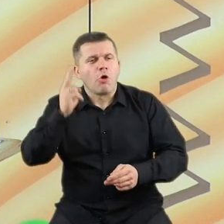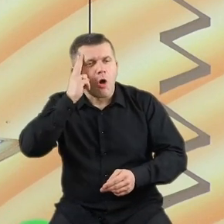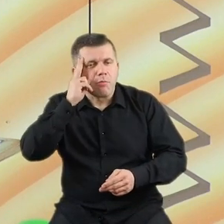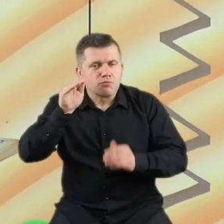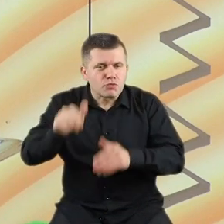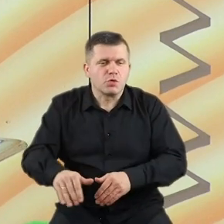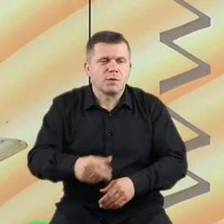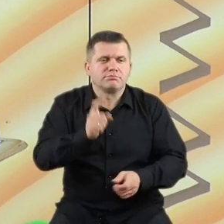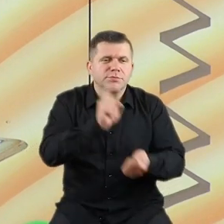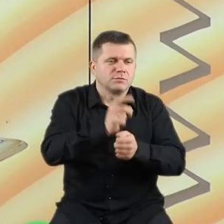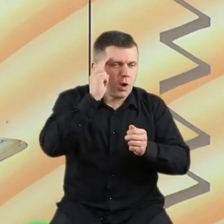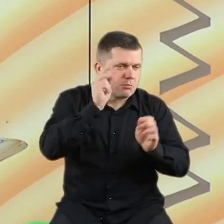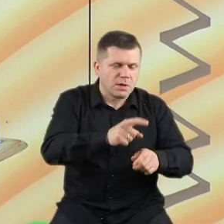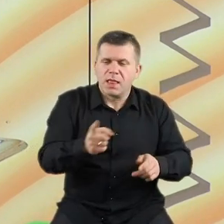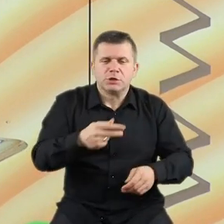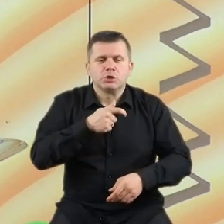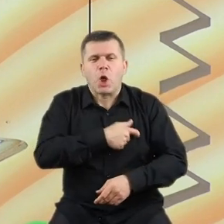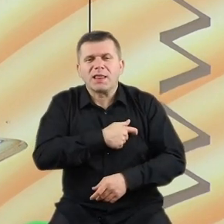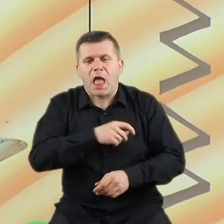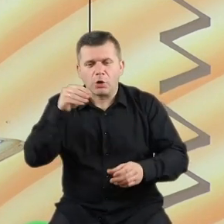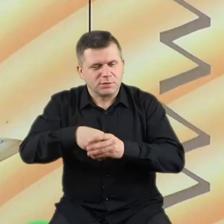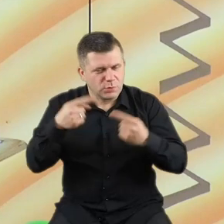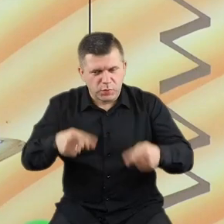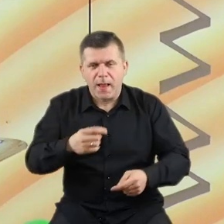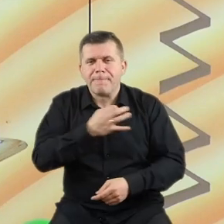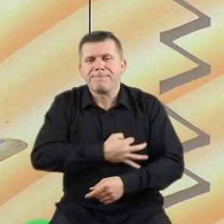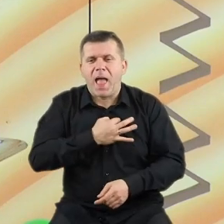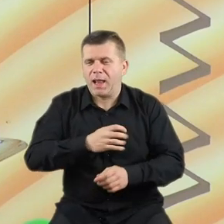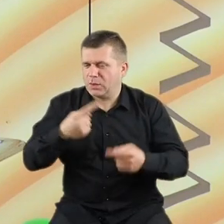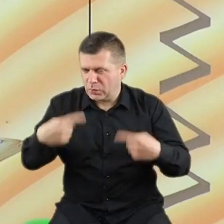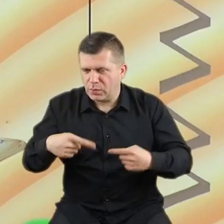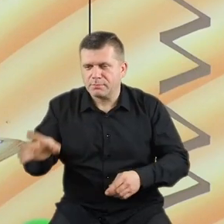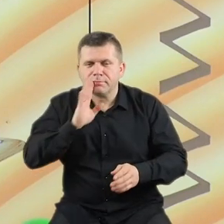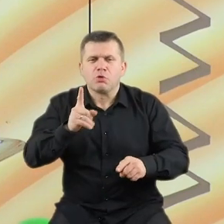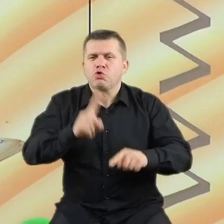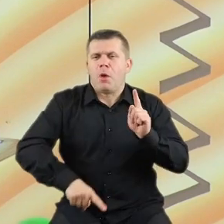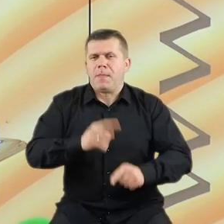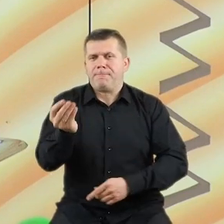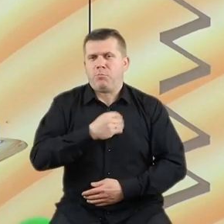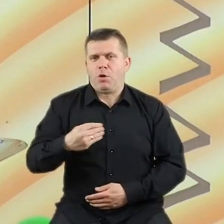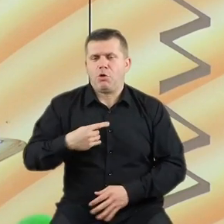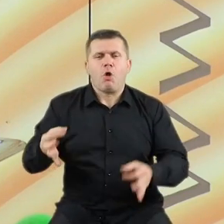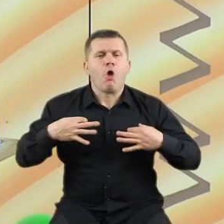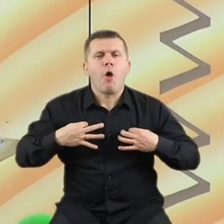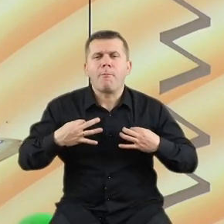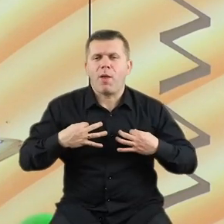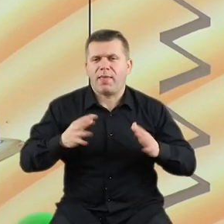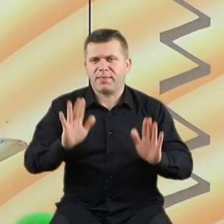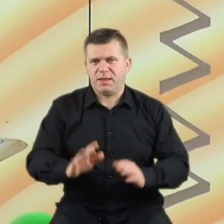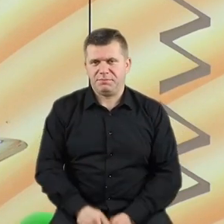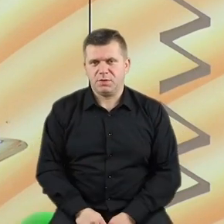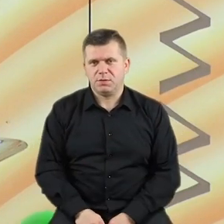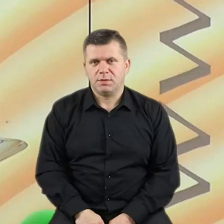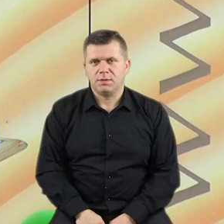byli antykomunistyczni, nie działali w Solidarności, nie działali w partii, po prostu byli takimi właśnie przeciętnymi Polakami, obojętnymi,